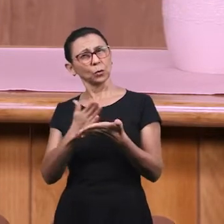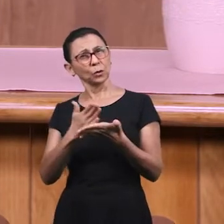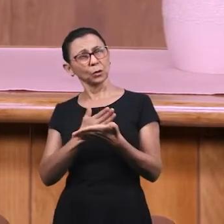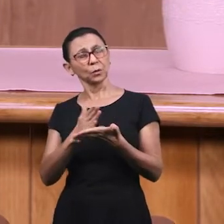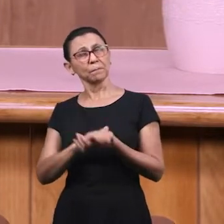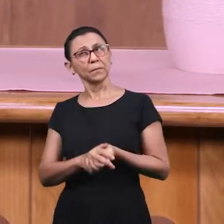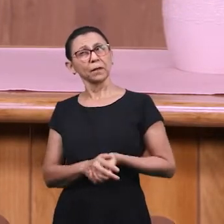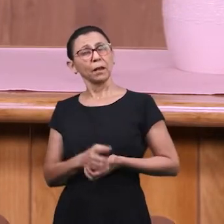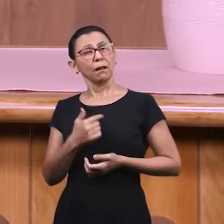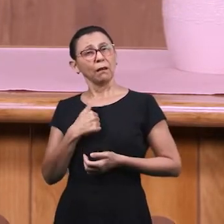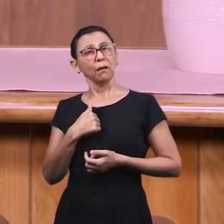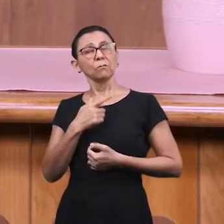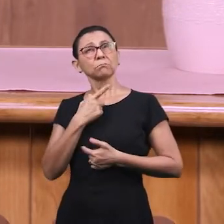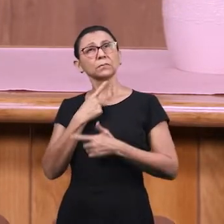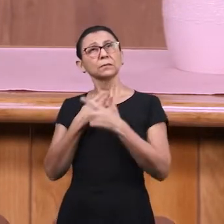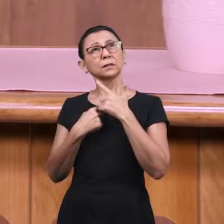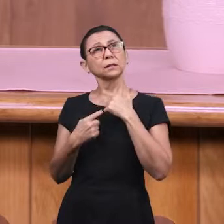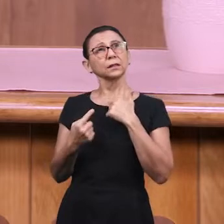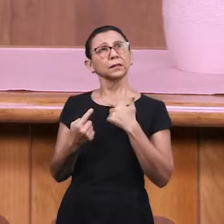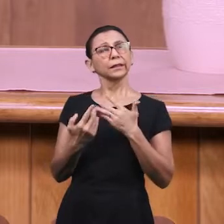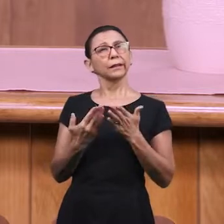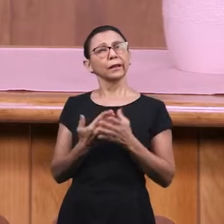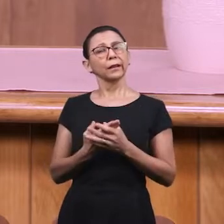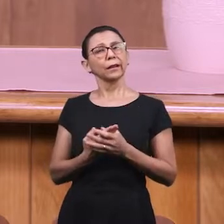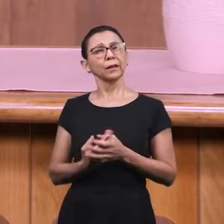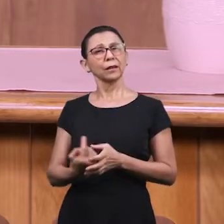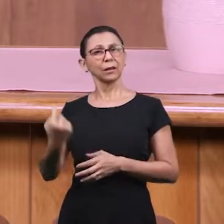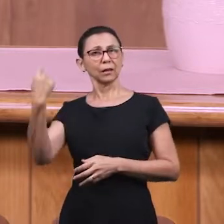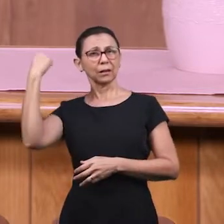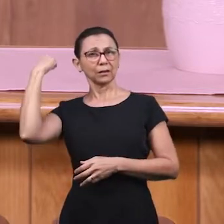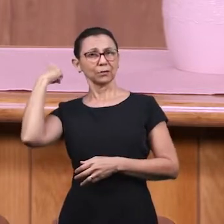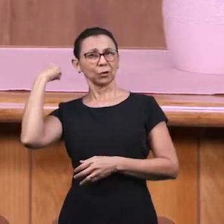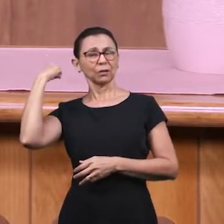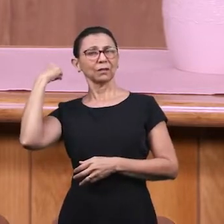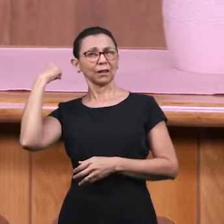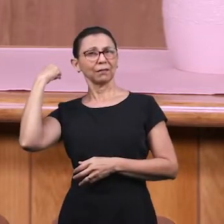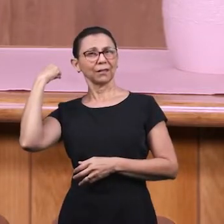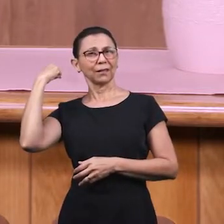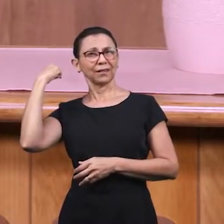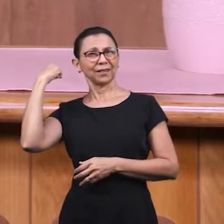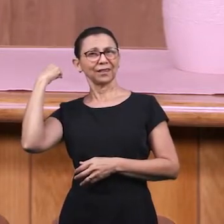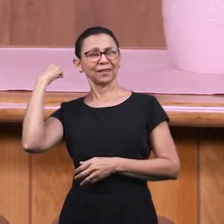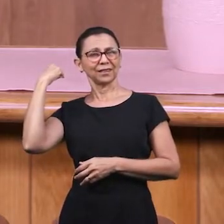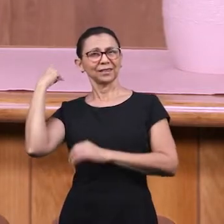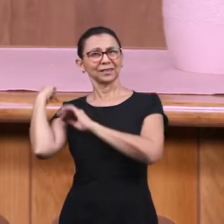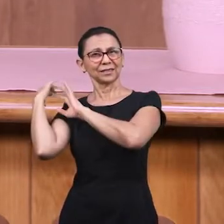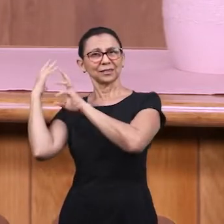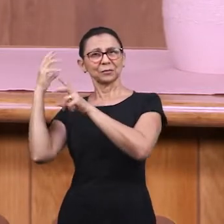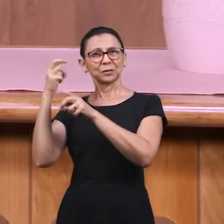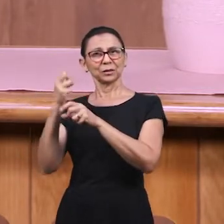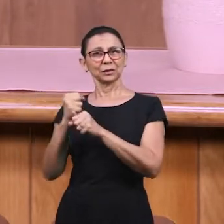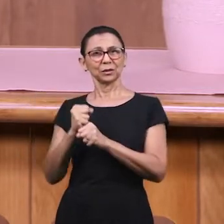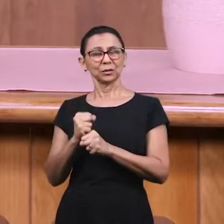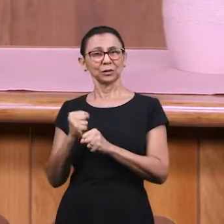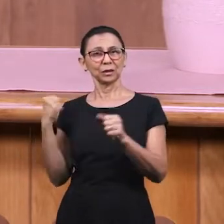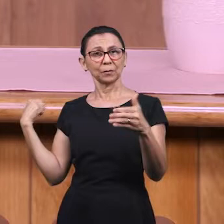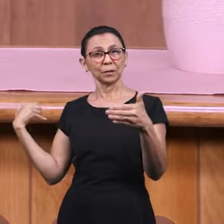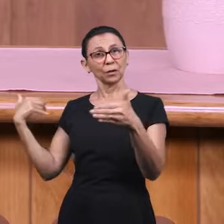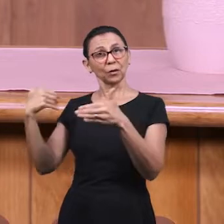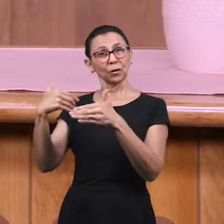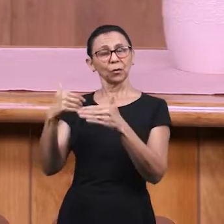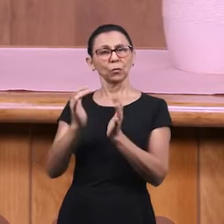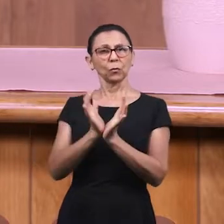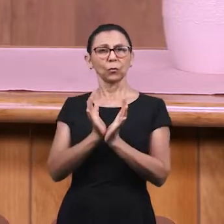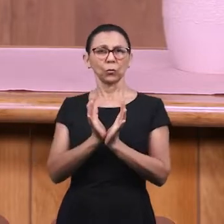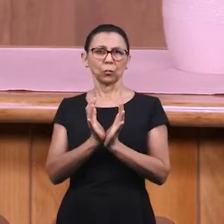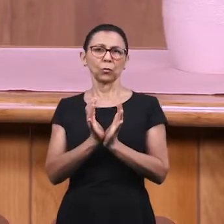вернуться немножечко назад, потому что у нас есть большая группа новых людей.